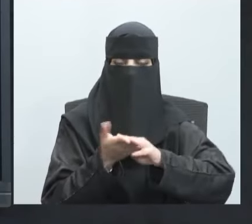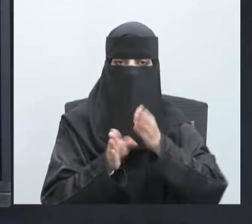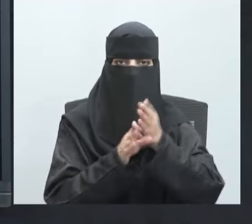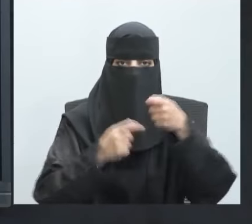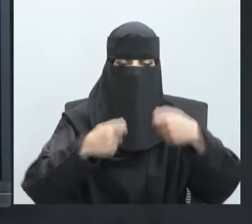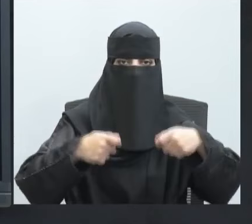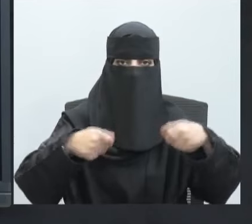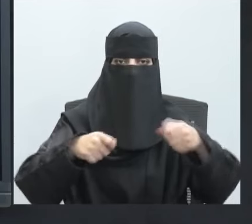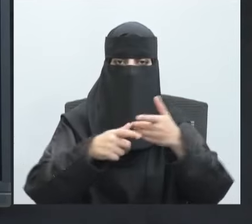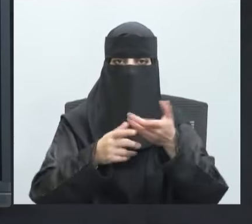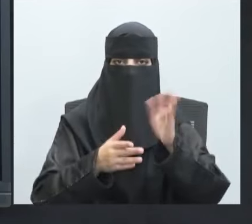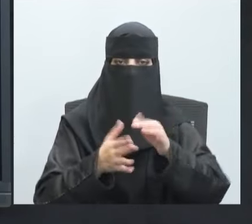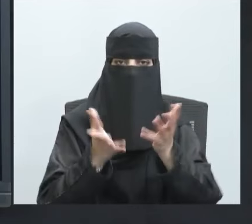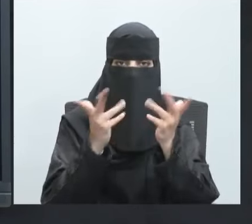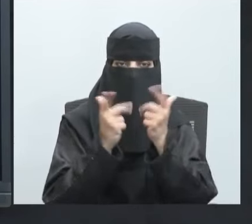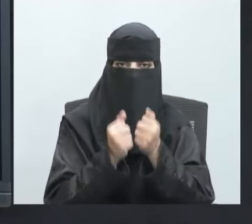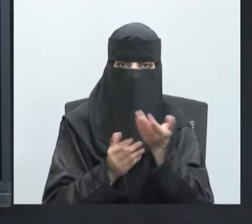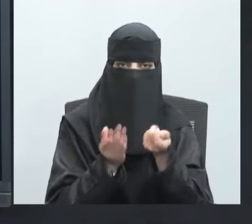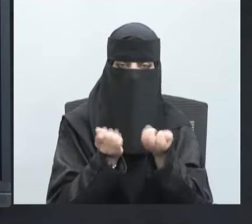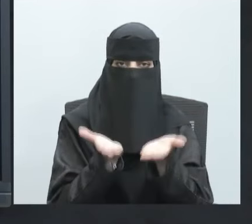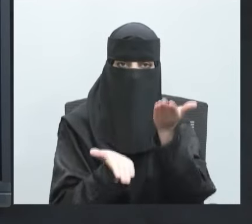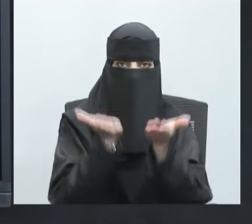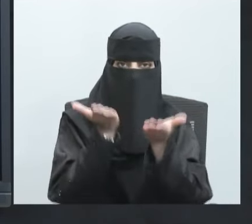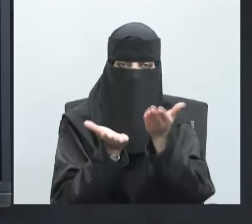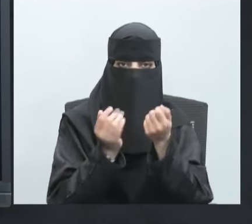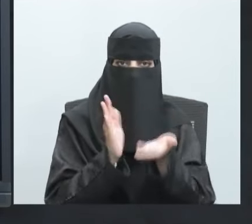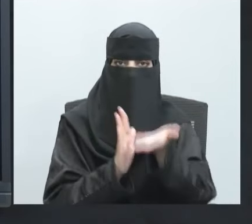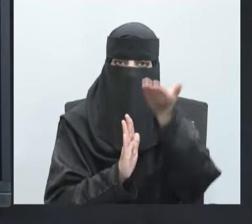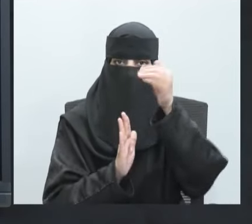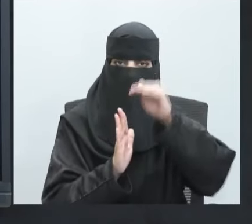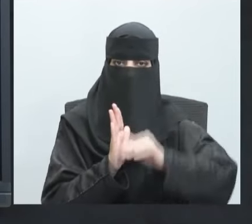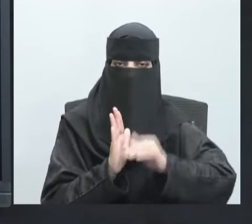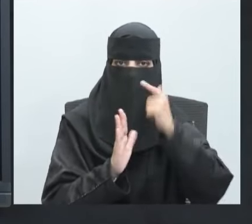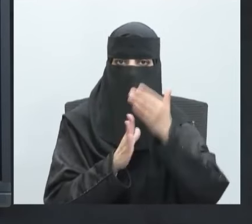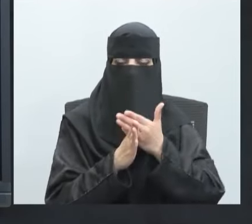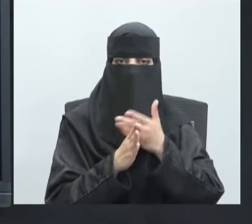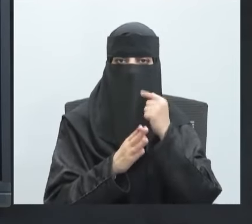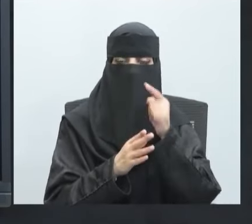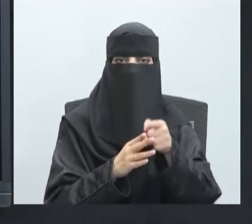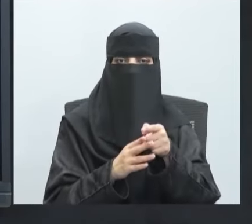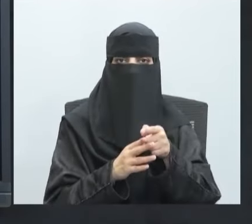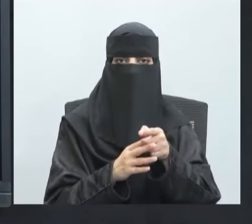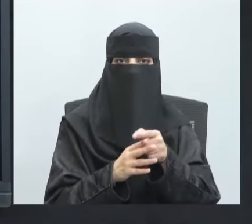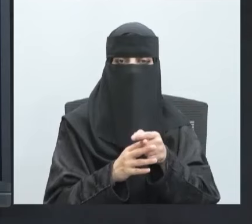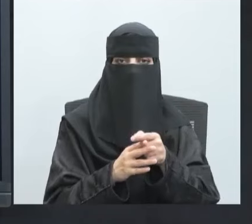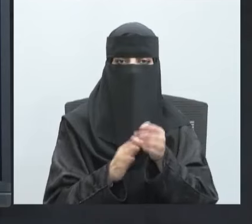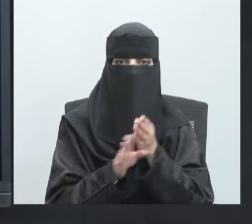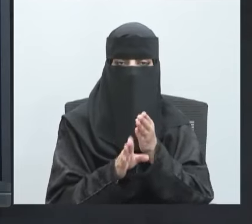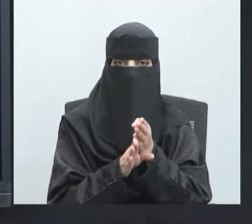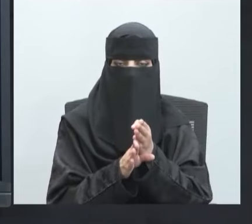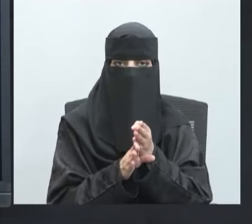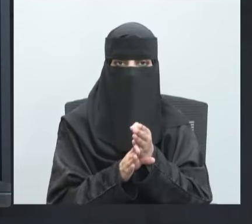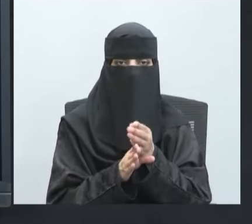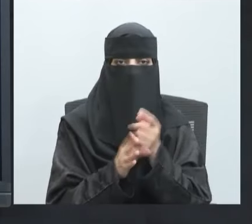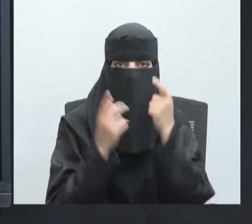المستهلكين على الاسعار اما ايجابا او سلبا فمتى ما كان سلوك المستهلك